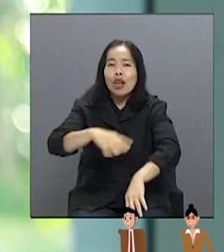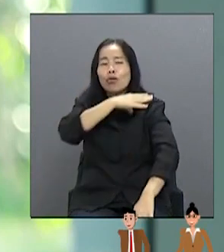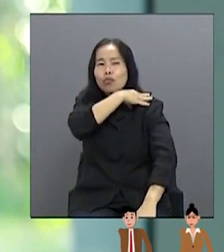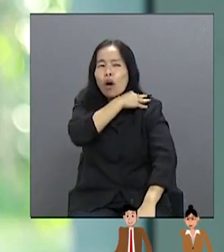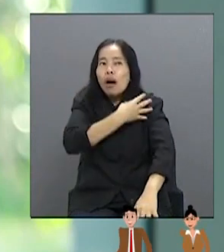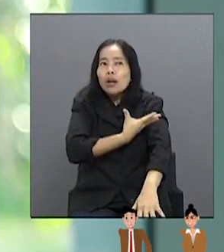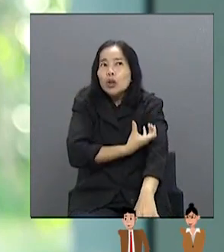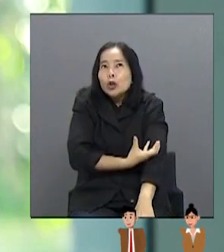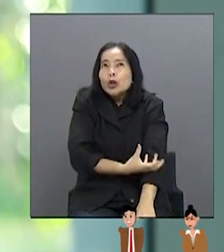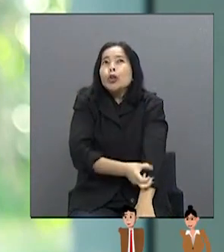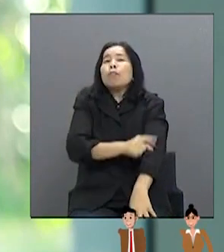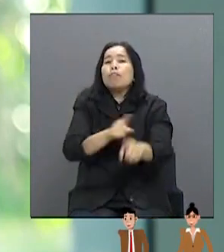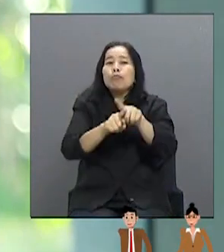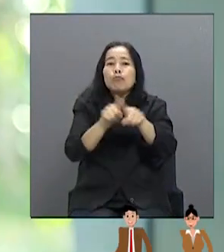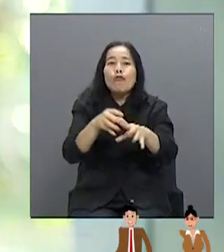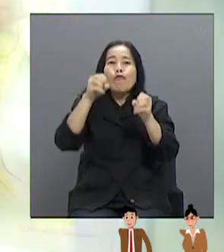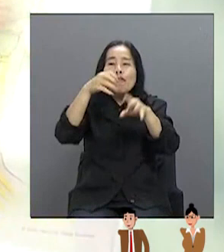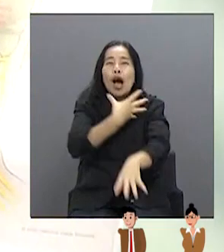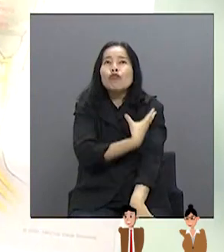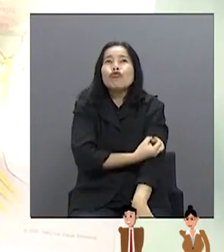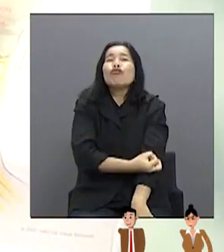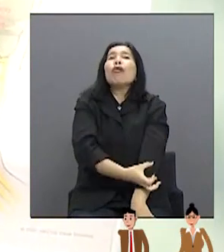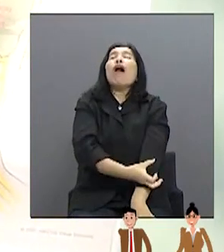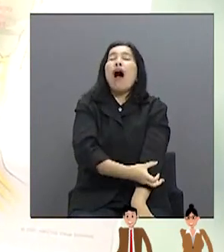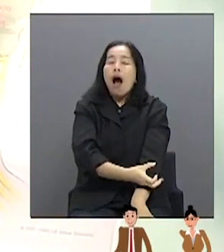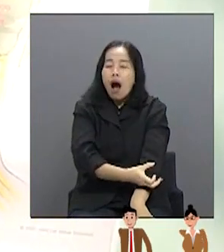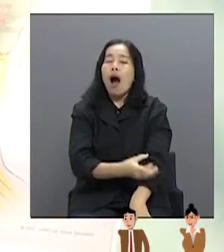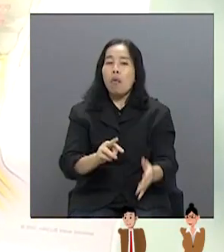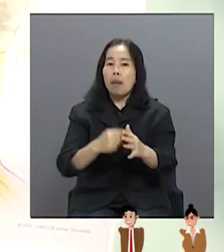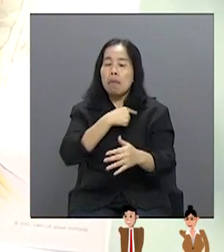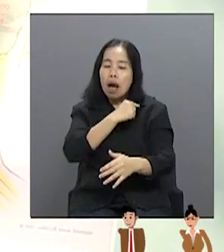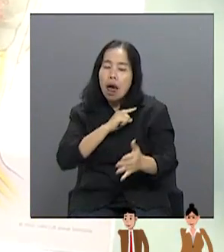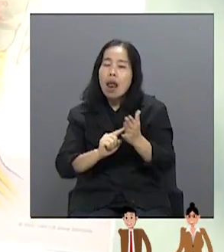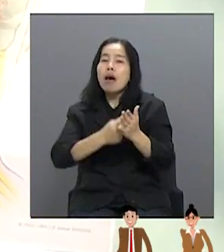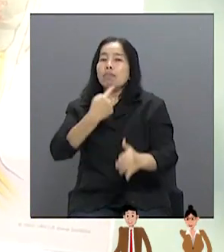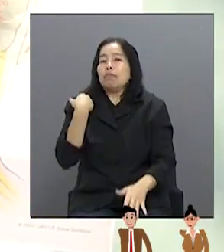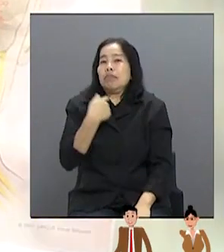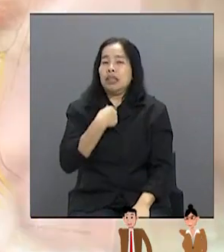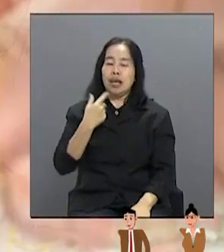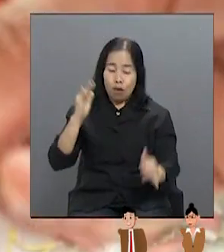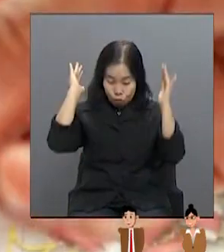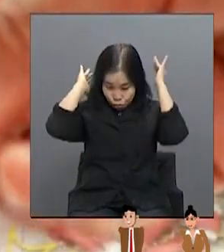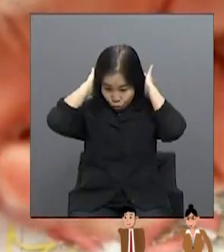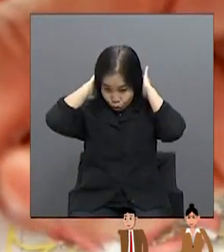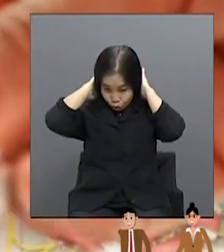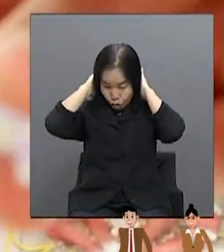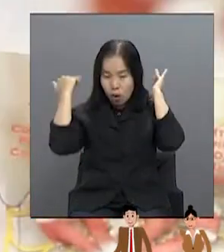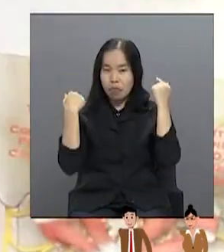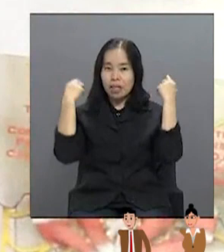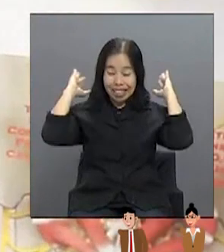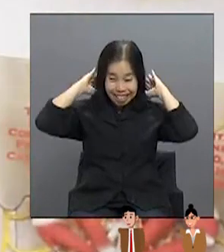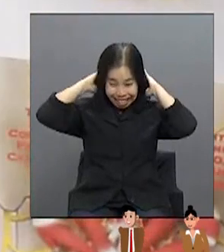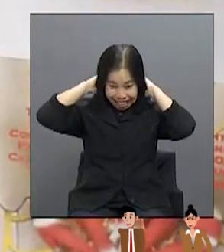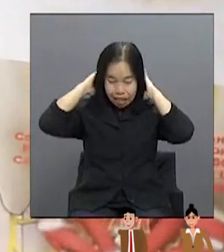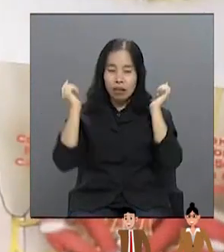มีแพทเทิร์นมีรูปแบบในการปวดร้าวไปอยู ่ นะคะอย่างตรงท้ายทอยมันก็จะปวดร้าวเข้ากระบอกตานะ